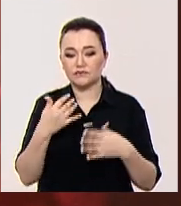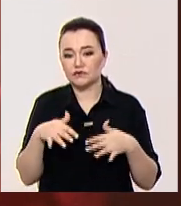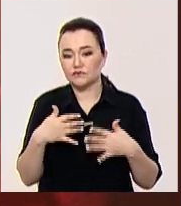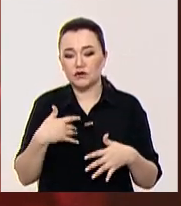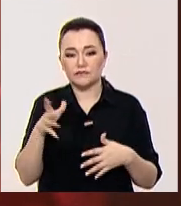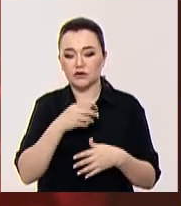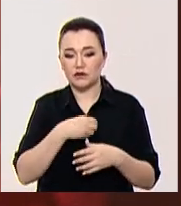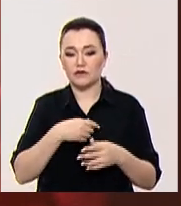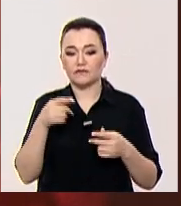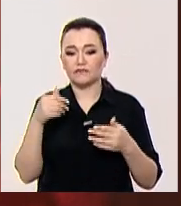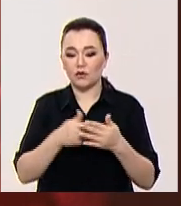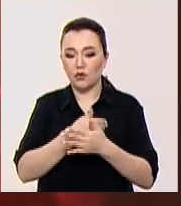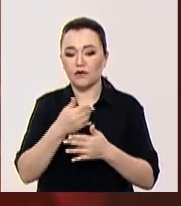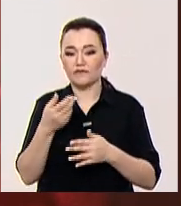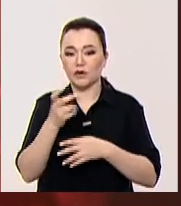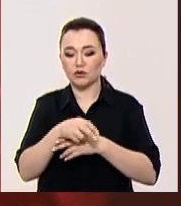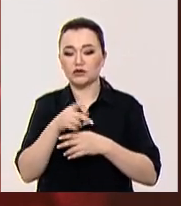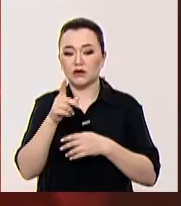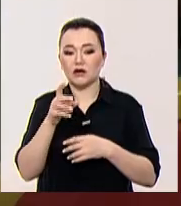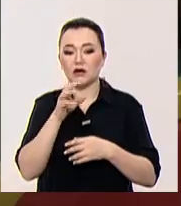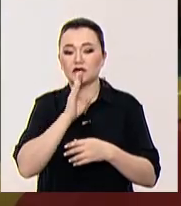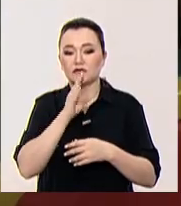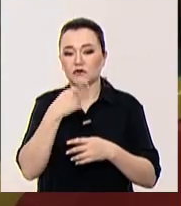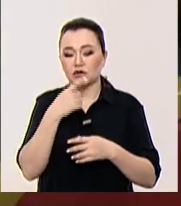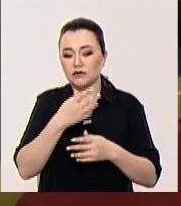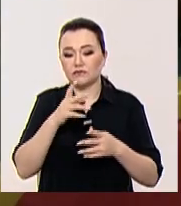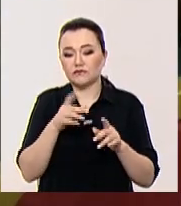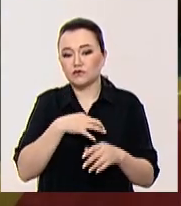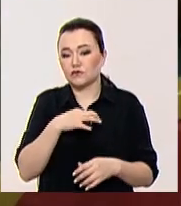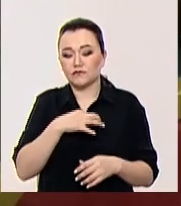вновь прихожу к ней. Она говорит, все равно нет.